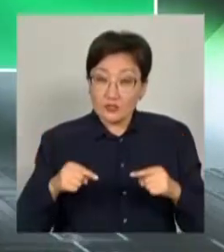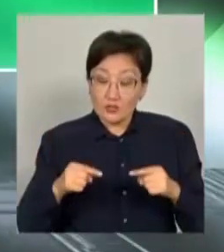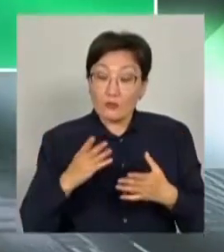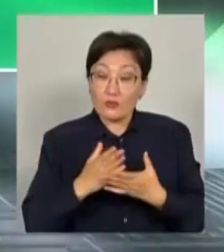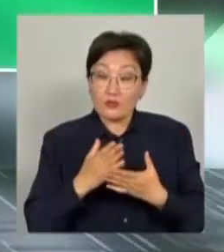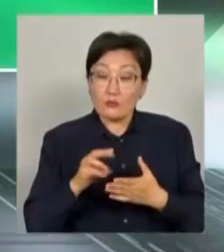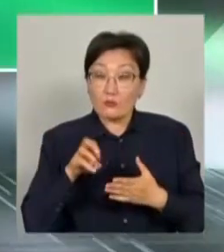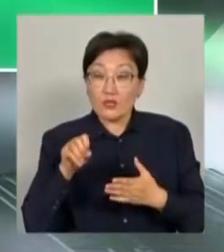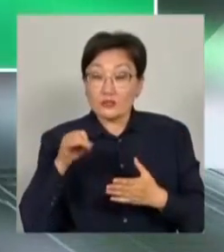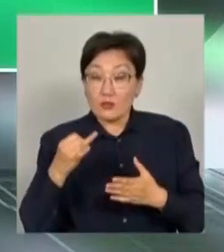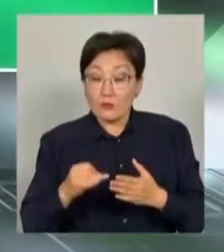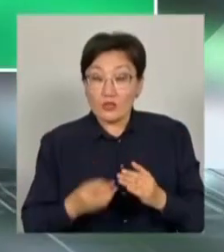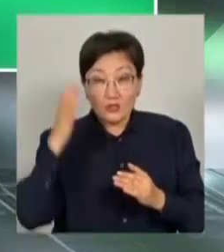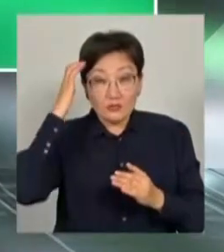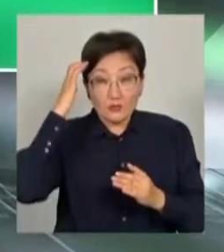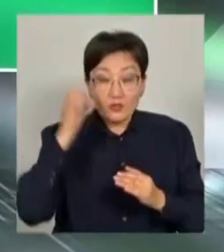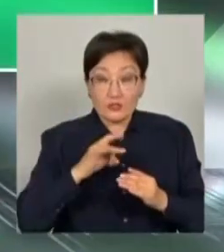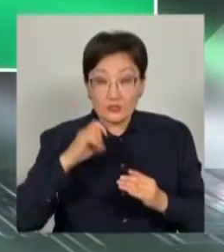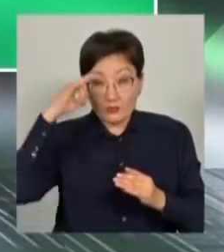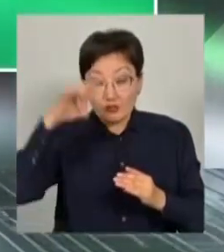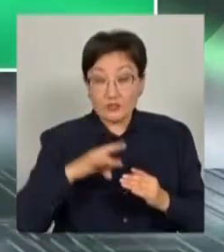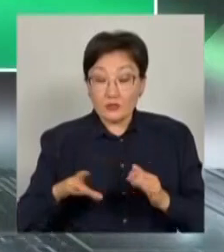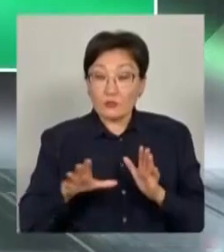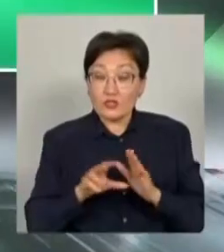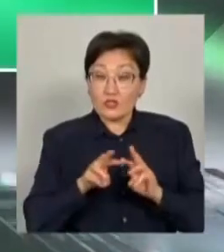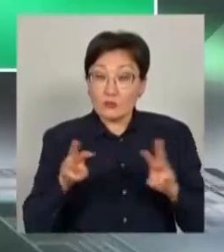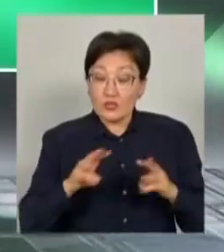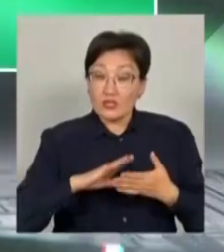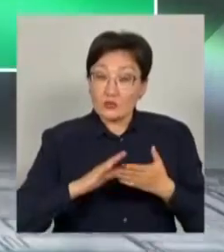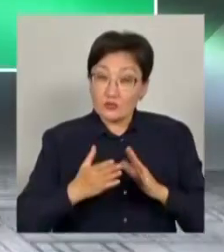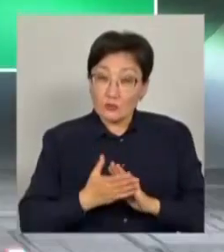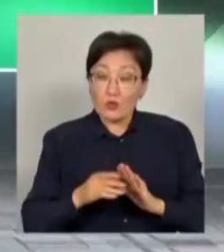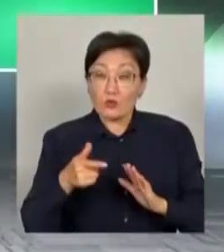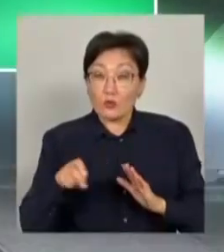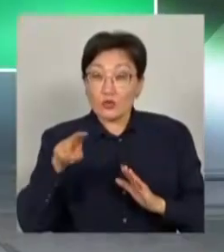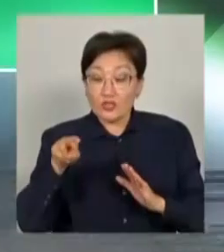танылды. Масабай кен орны Қазақстан Республикасы энергетика министрлігінің келісім шартымен